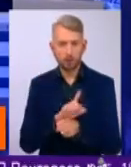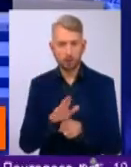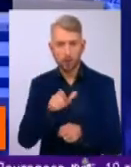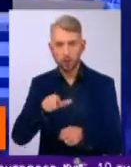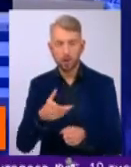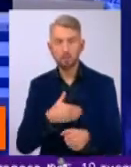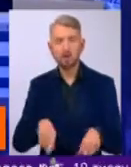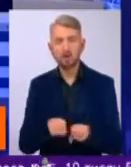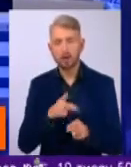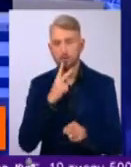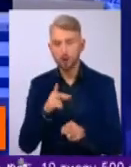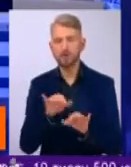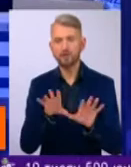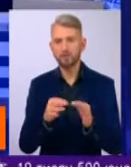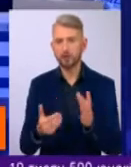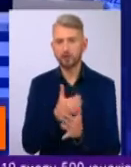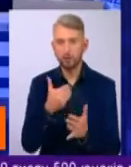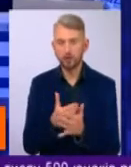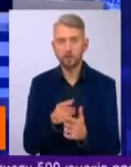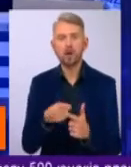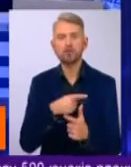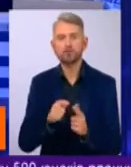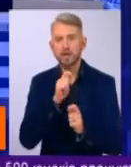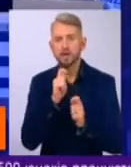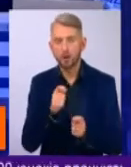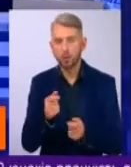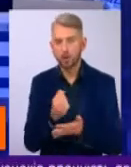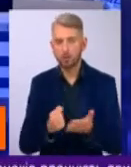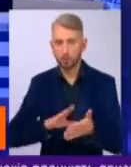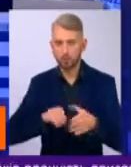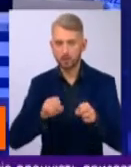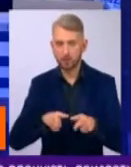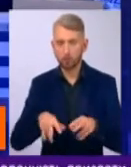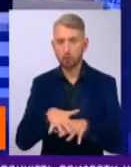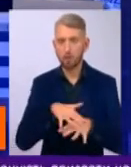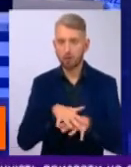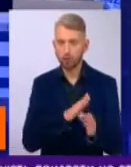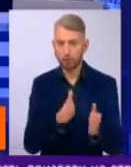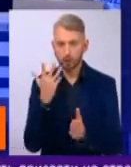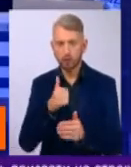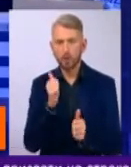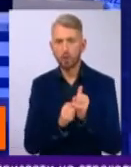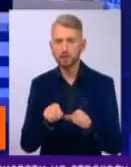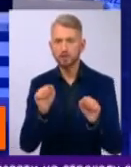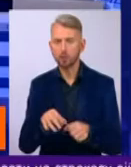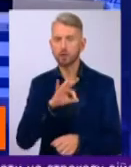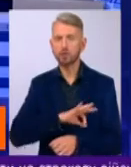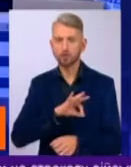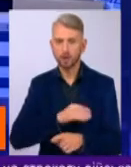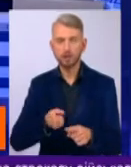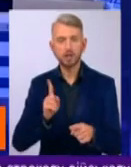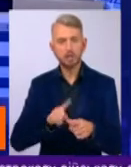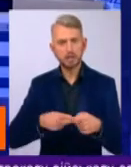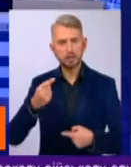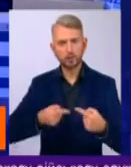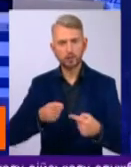так бачимо із випусків новин. А чи дарує вона безпеку громадського порядку, коли кожен зможе користуватися? Це